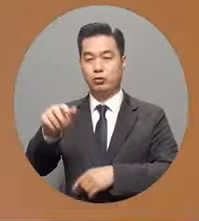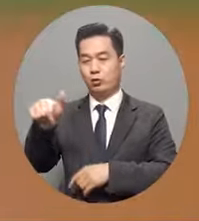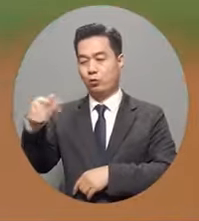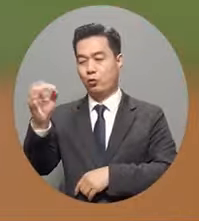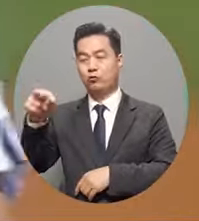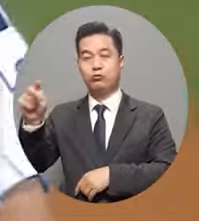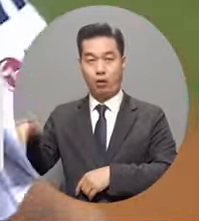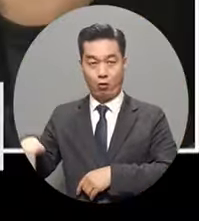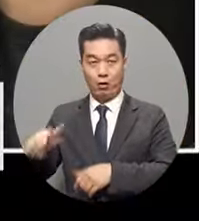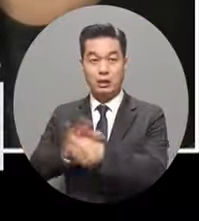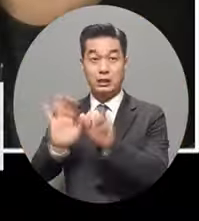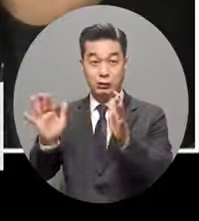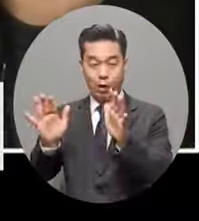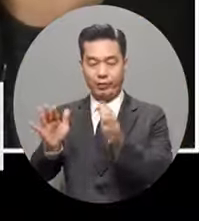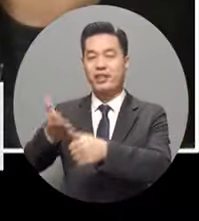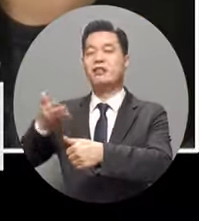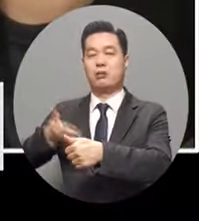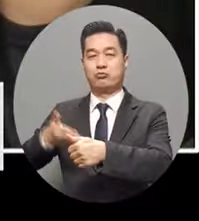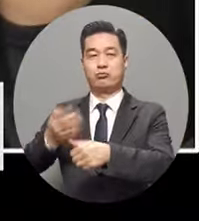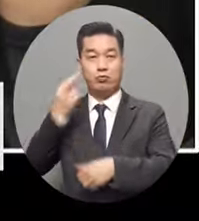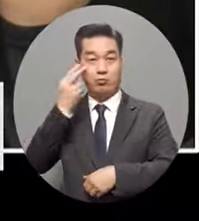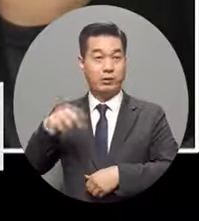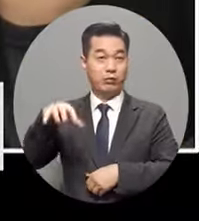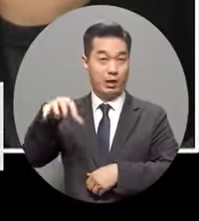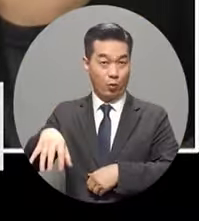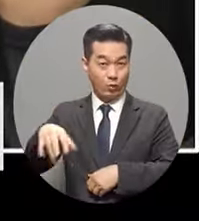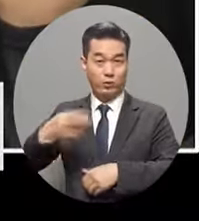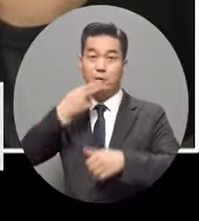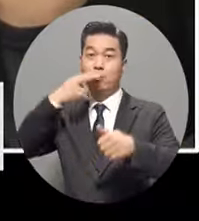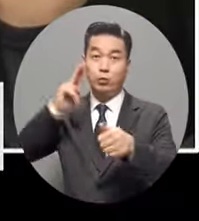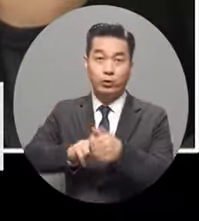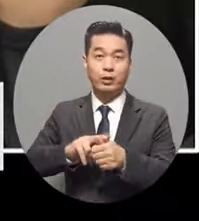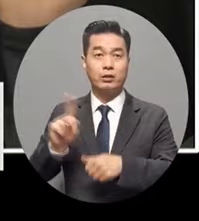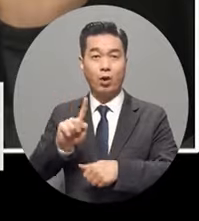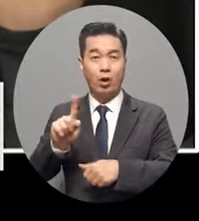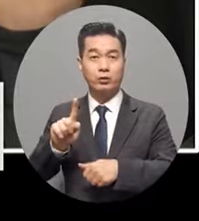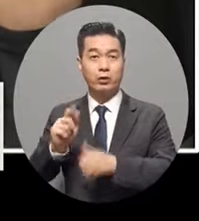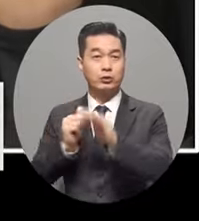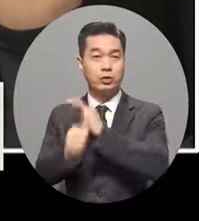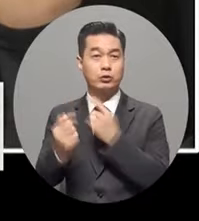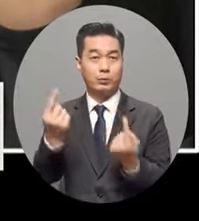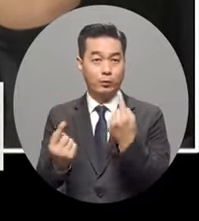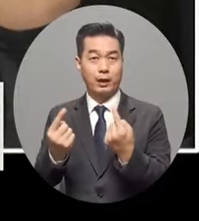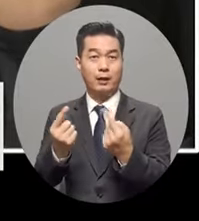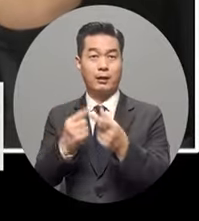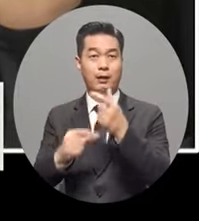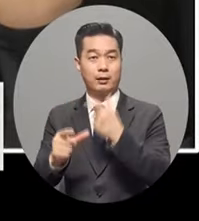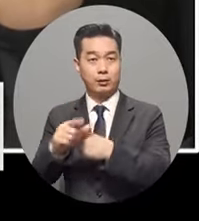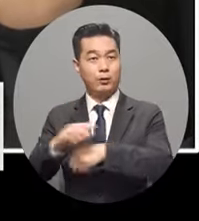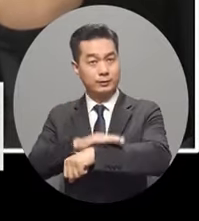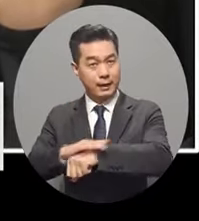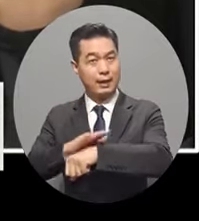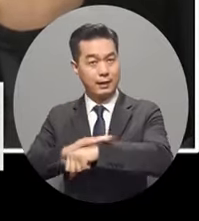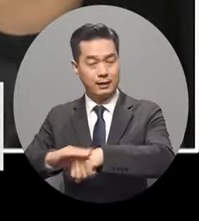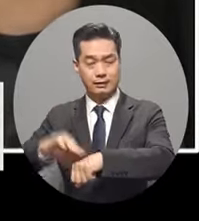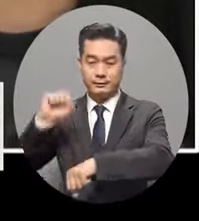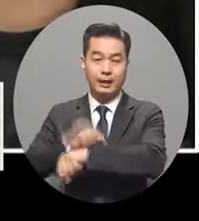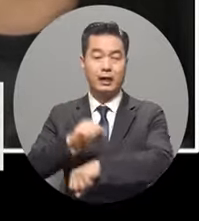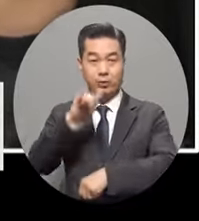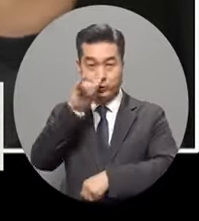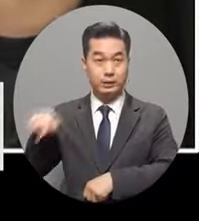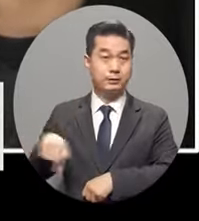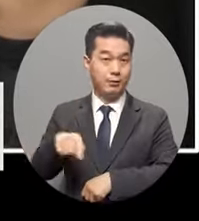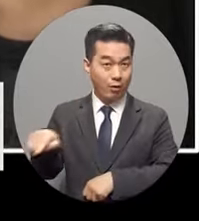건넸습니다. 미국이라는 곳을 도전했던 어떤 선수보다는 저는 확률이 높다 생각합니다. 잘할 수 있는 확률이.